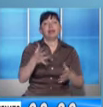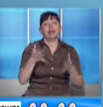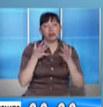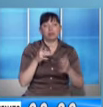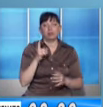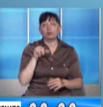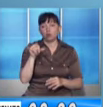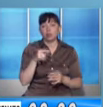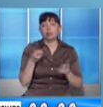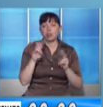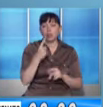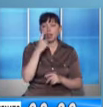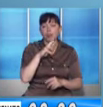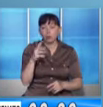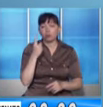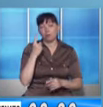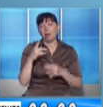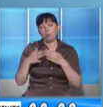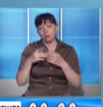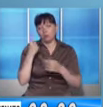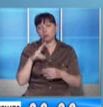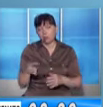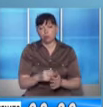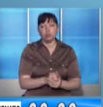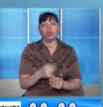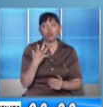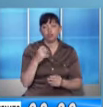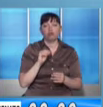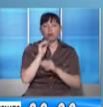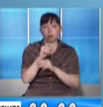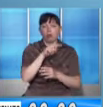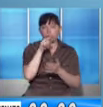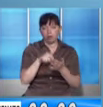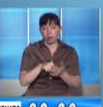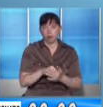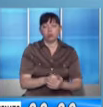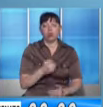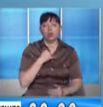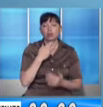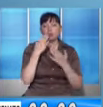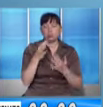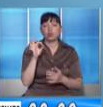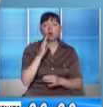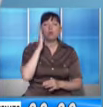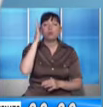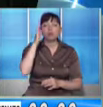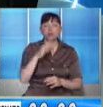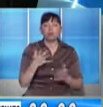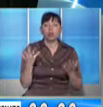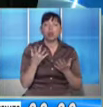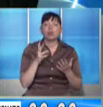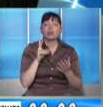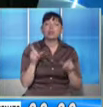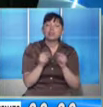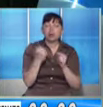Pentru că mai aveți câte un minut aproape, da? Am să mai adresez eu o întrebare. Aș vrut să vă întreb despre viitoarea coaliție sau cu